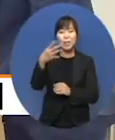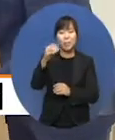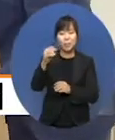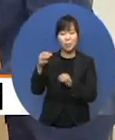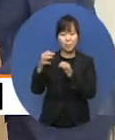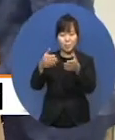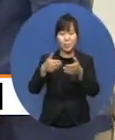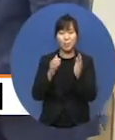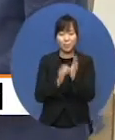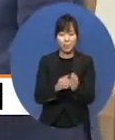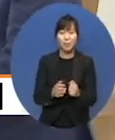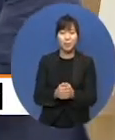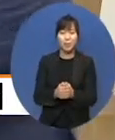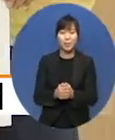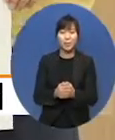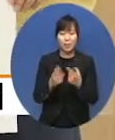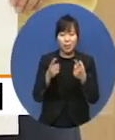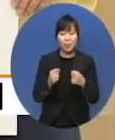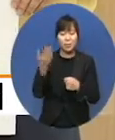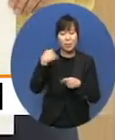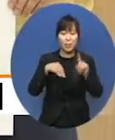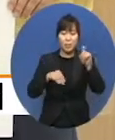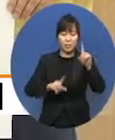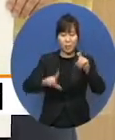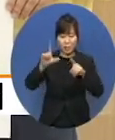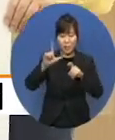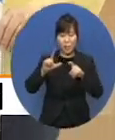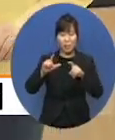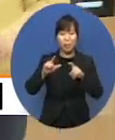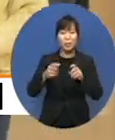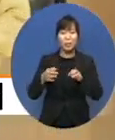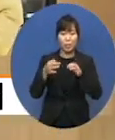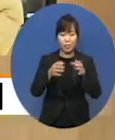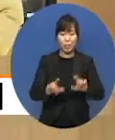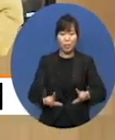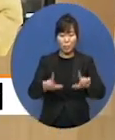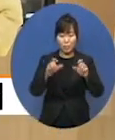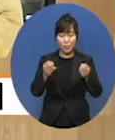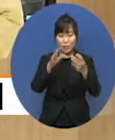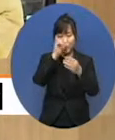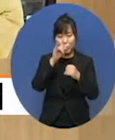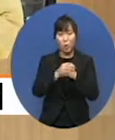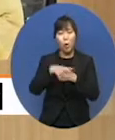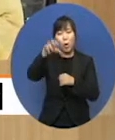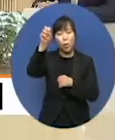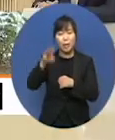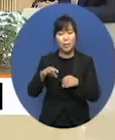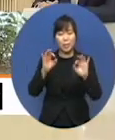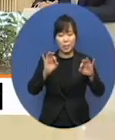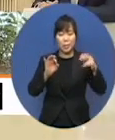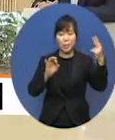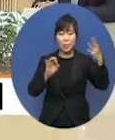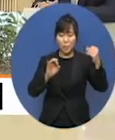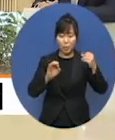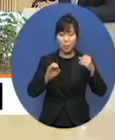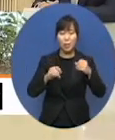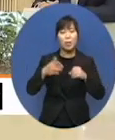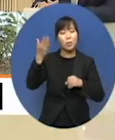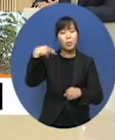전달받았습니다. 춘천시는 지난 11일 전달식을 갖고 광주은행이 2천만 원,